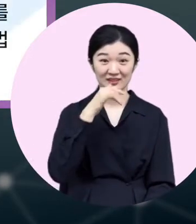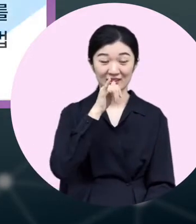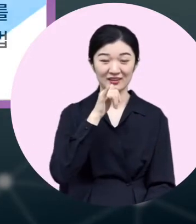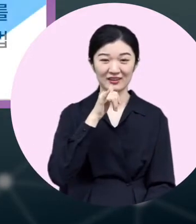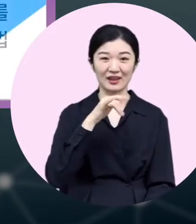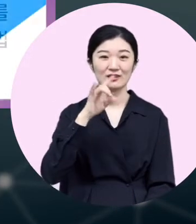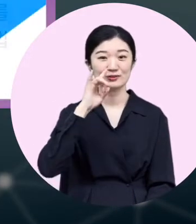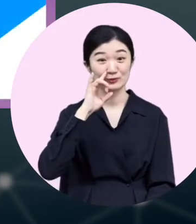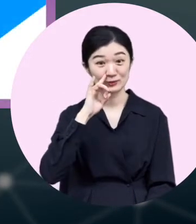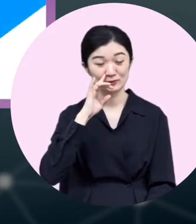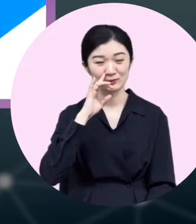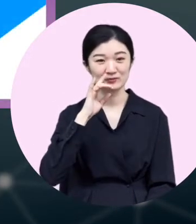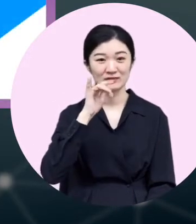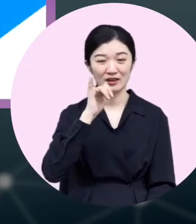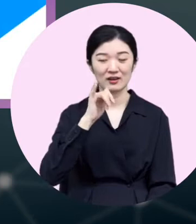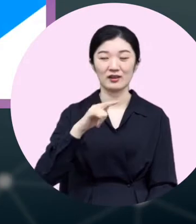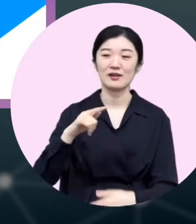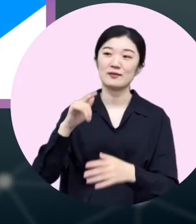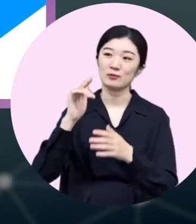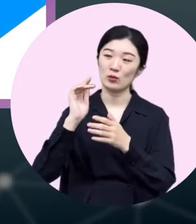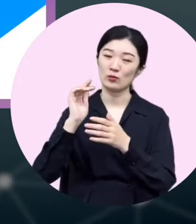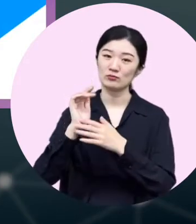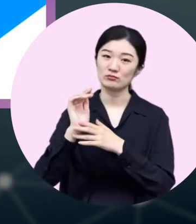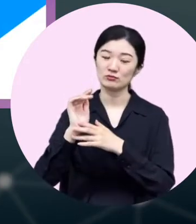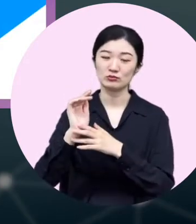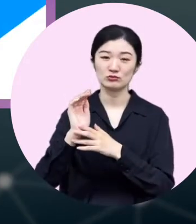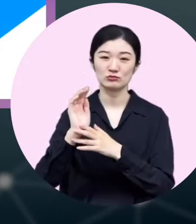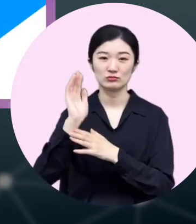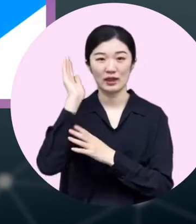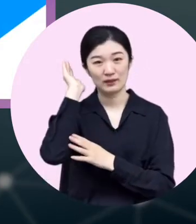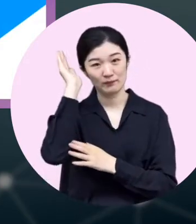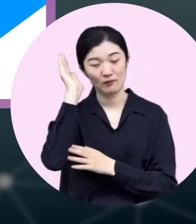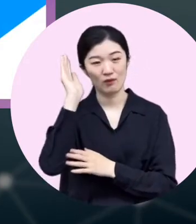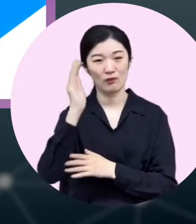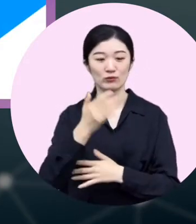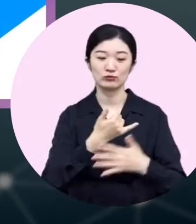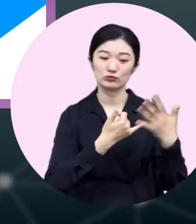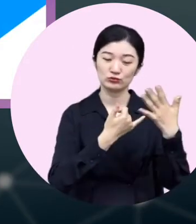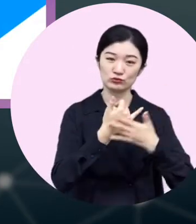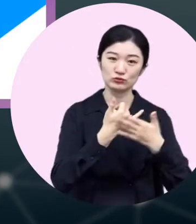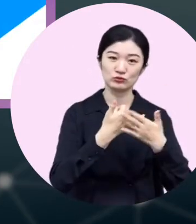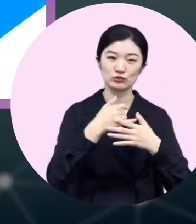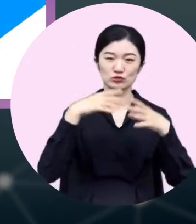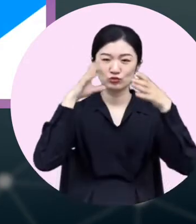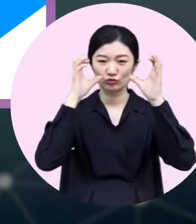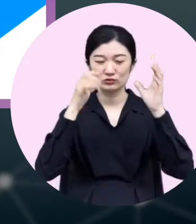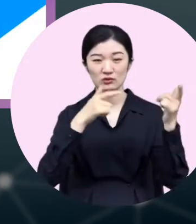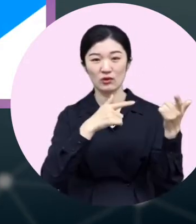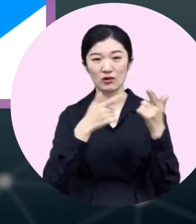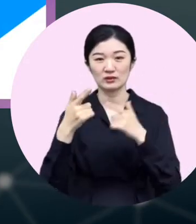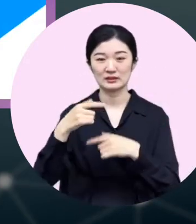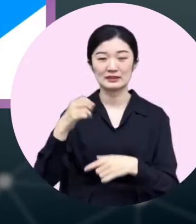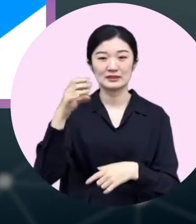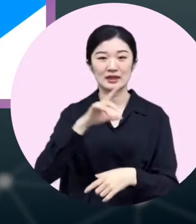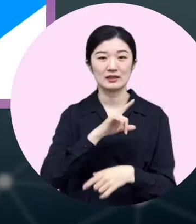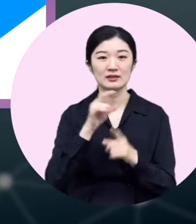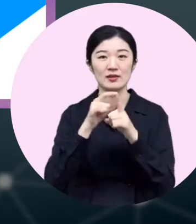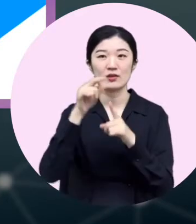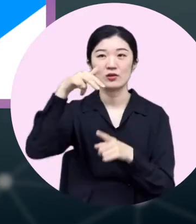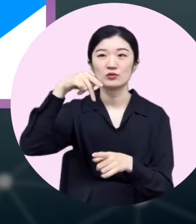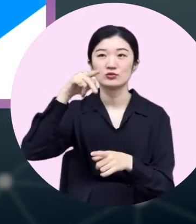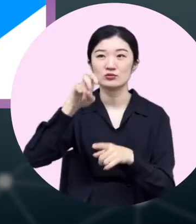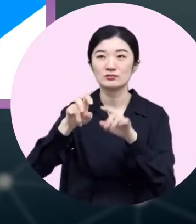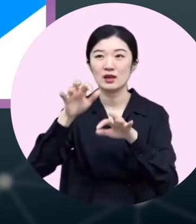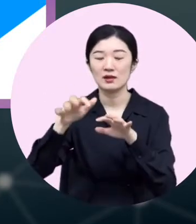게 있으시다면 네이버나 구글, 유튜브에 검색을 해보시면 줌이라고만 검색을 해봐도 뭐 다양한 강의들도 많고요.